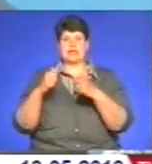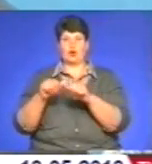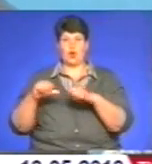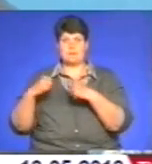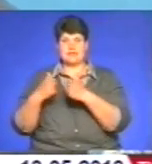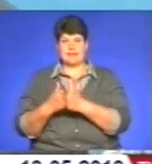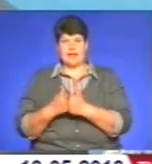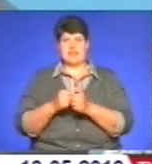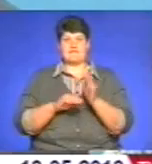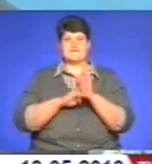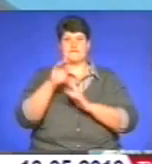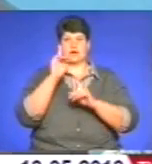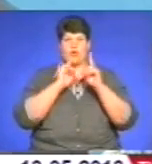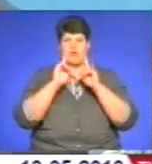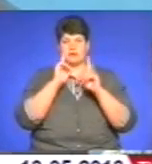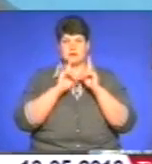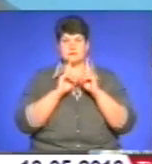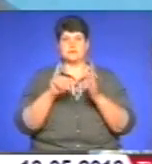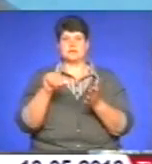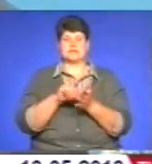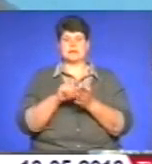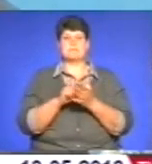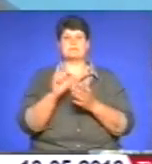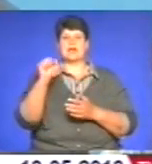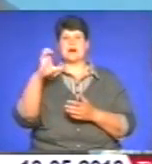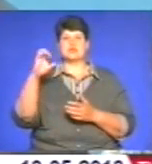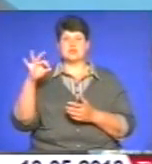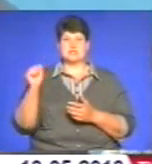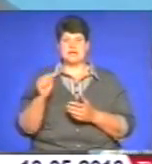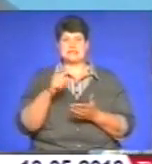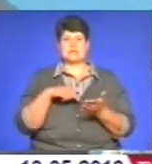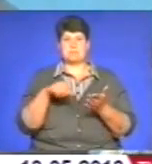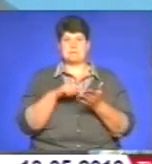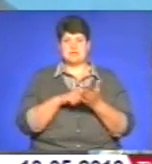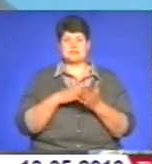приїжджають представники з асоціації міст, тобто це всі районні центри міста нашої області.